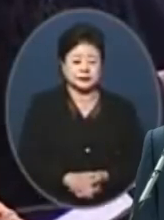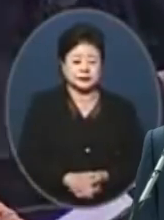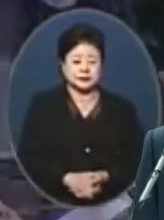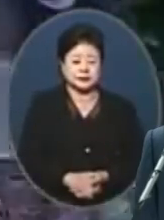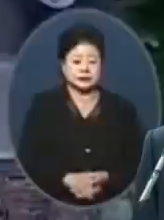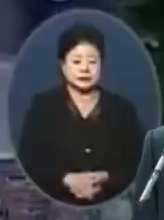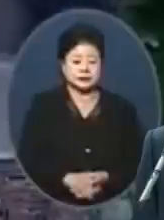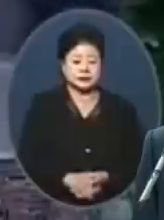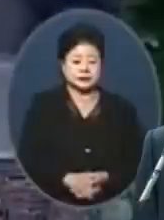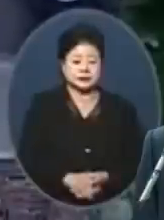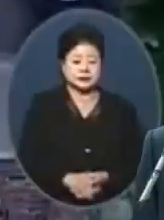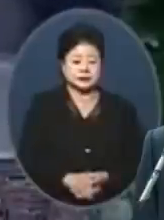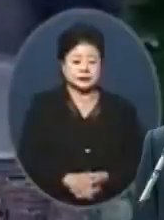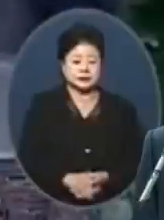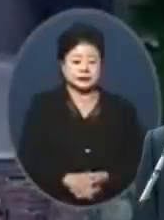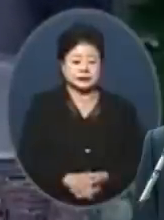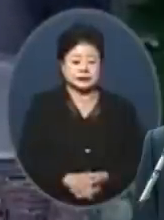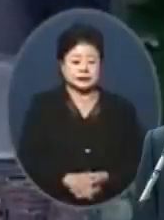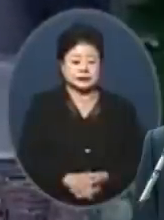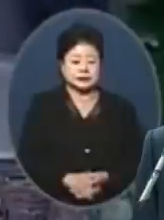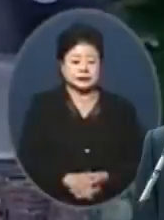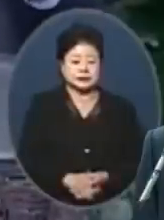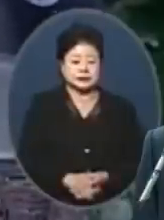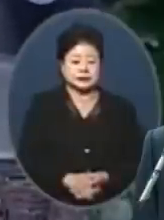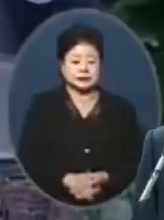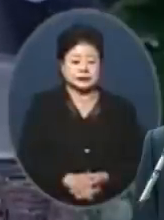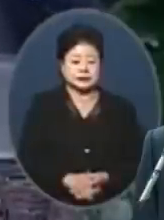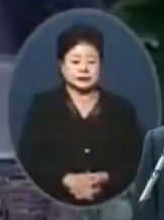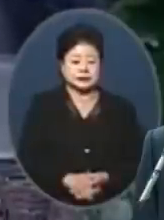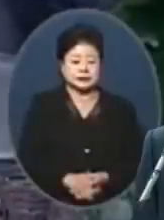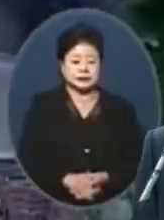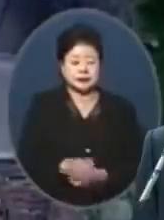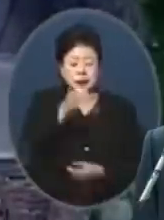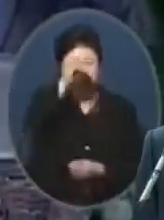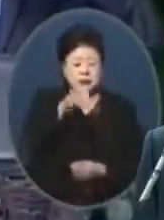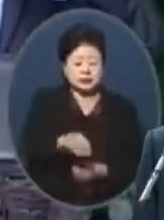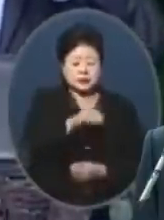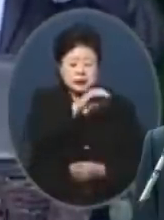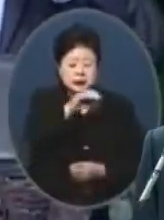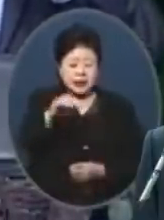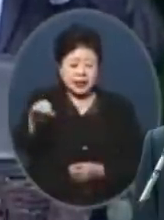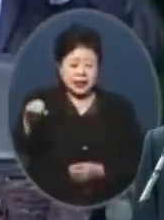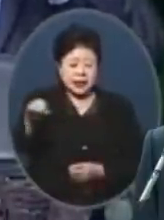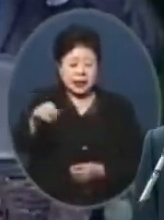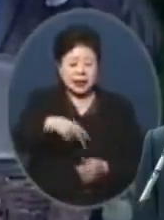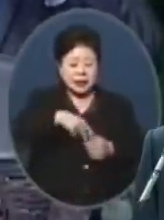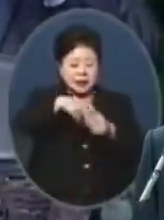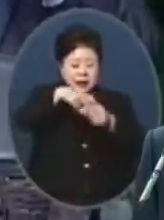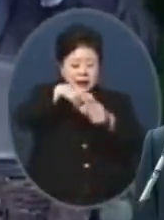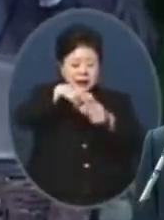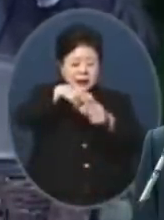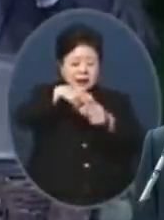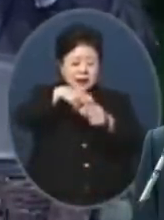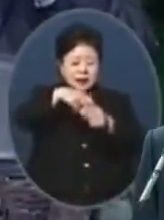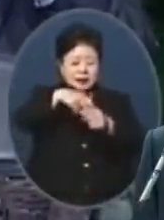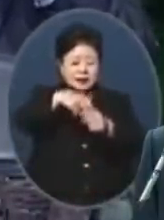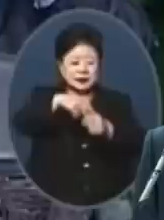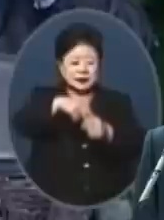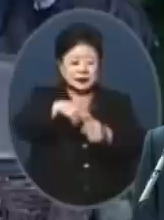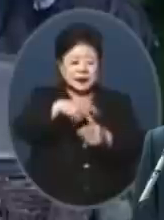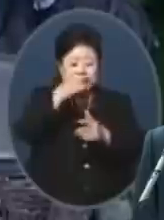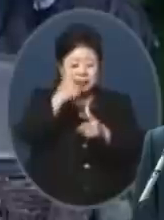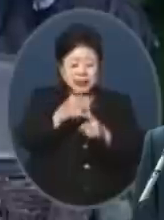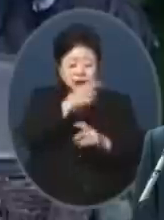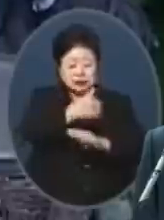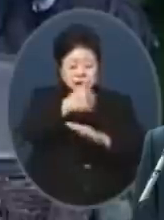was beaten by his stripes, you are able to be healthy. 십자가에 매달려서